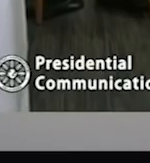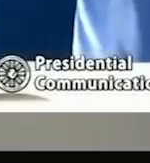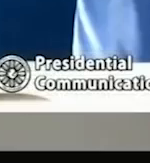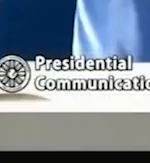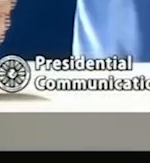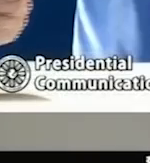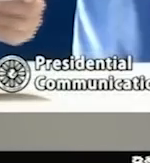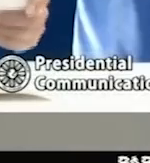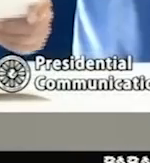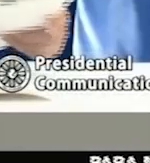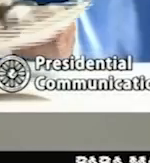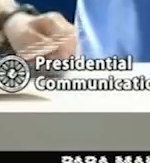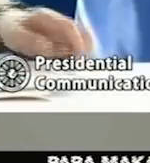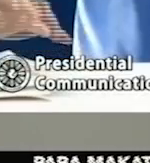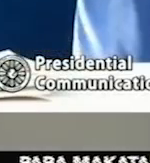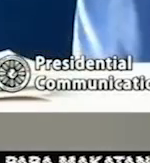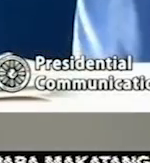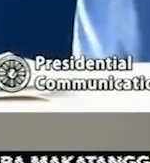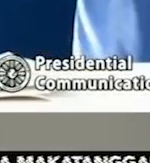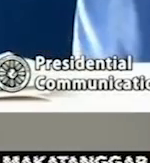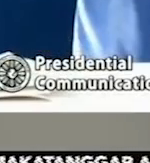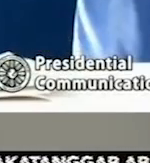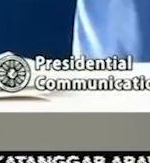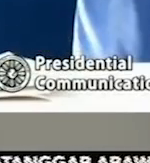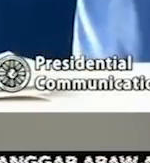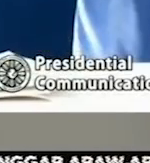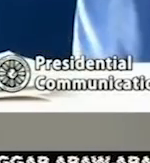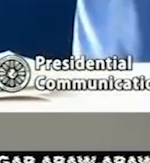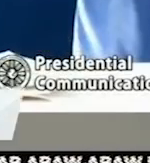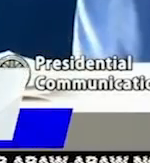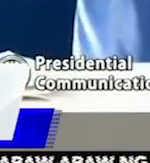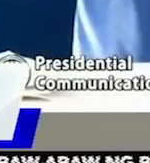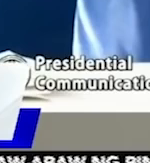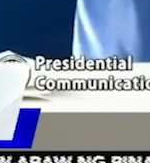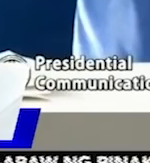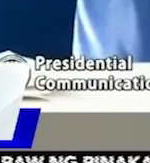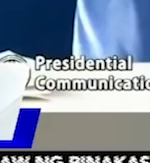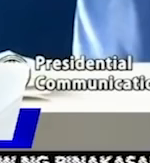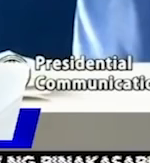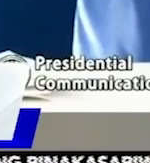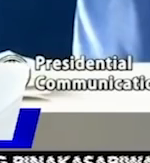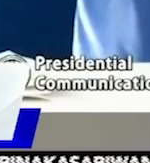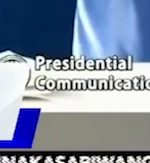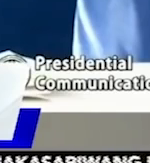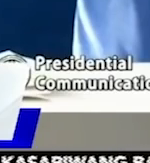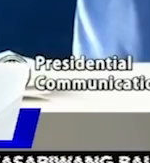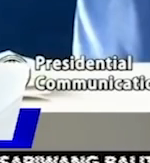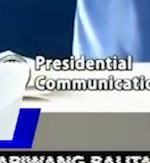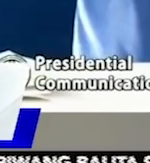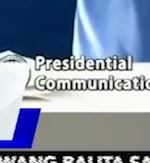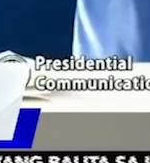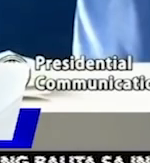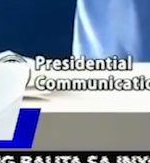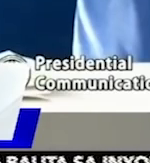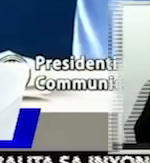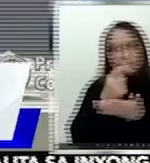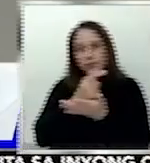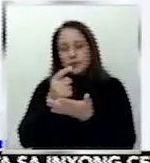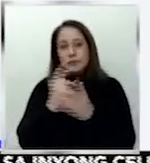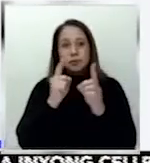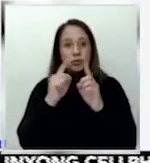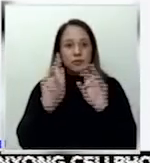Lunes ng gabi, karaniwang humaharap si Pangulong Rodrigo Duterte sa publiko sa kanyang lingguhang Talk to the People. Pero ngayong Linggo, hindi ito